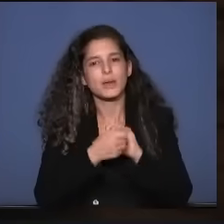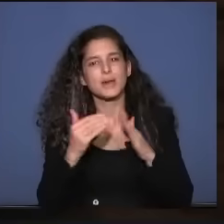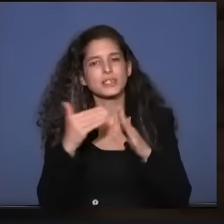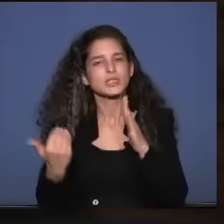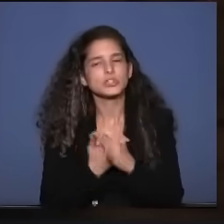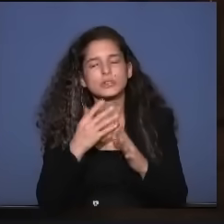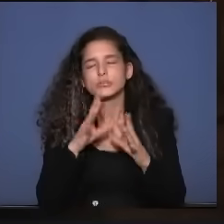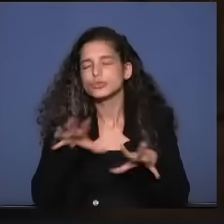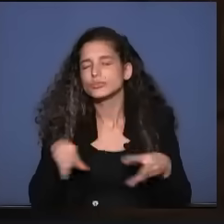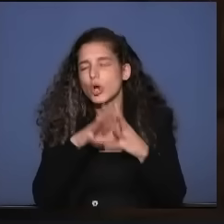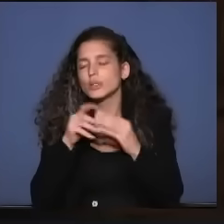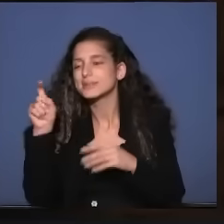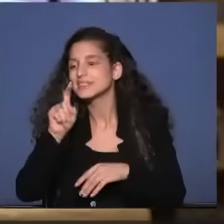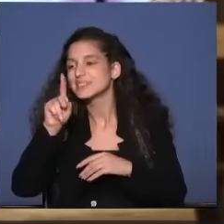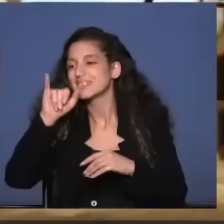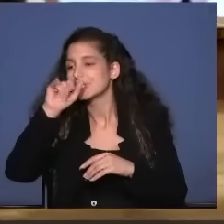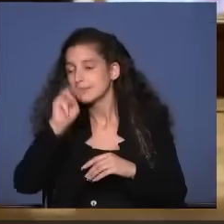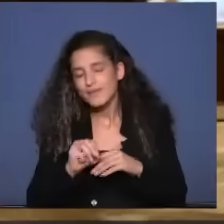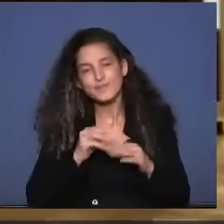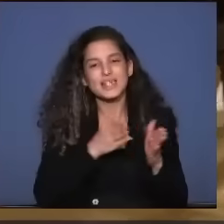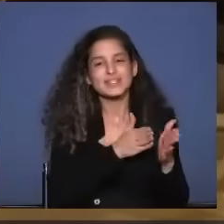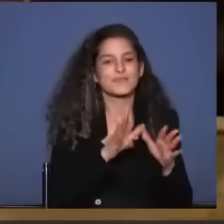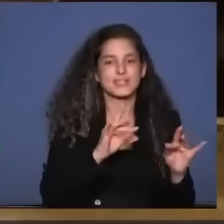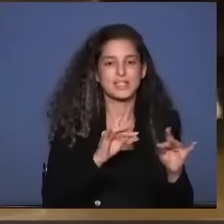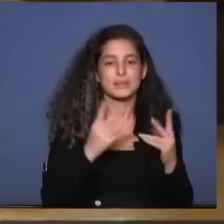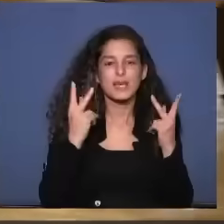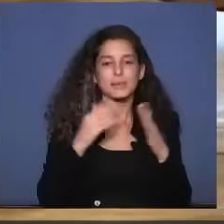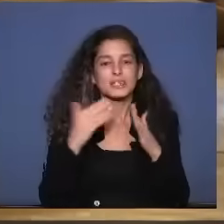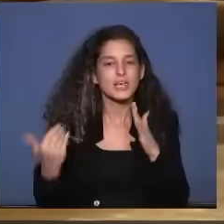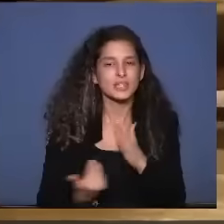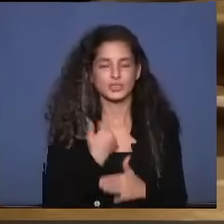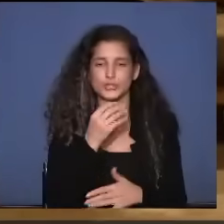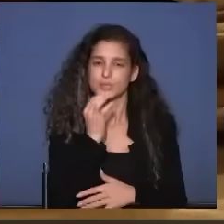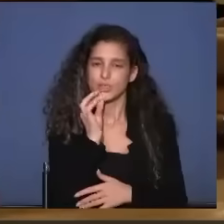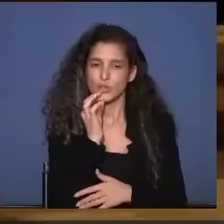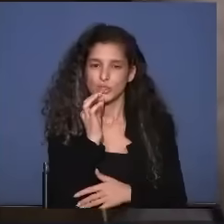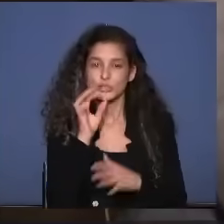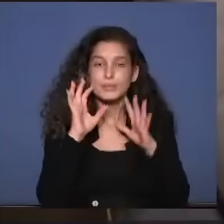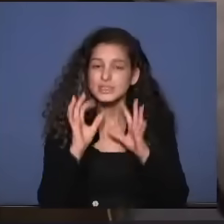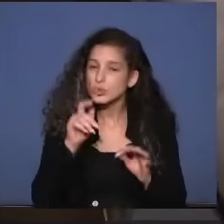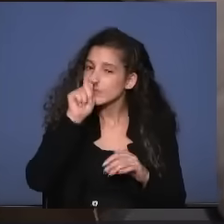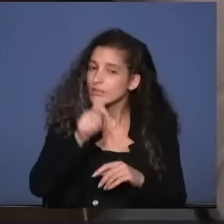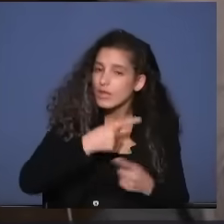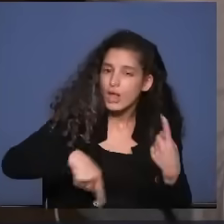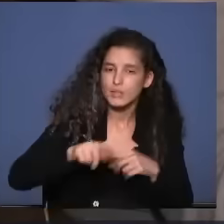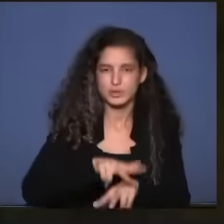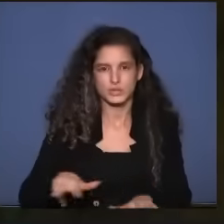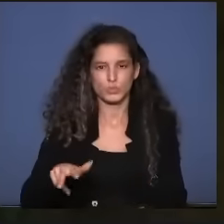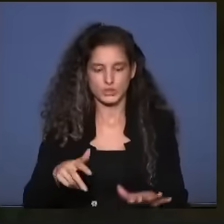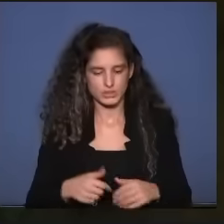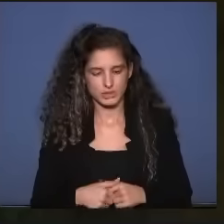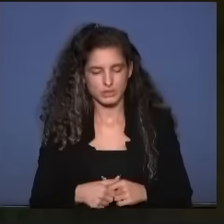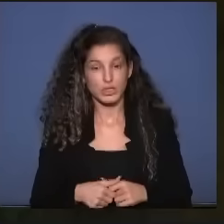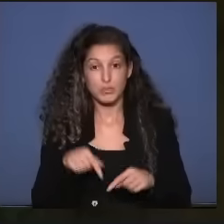מזיקים ונתיב העשרה. ובעיקר, לבית החדש של בני הנוער, שהמציאות כפתה עליהם את הסיטואציה. פה